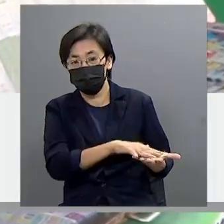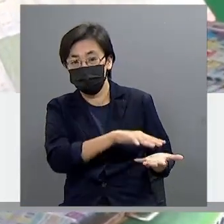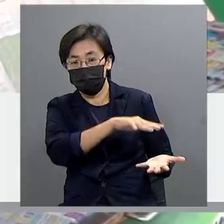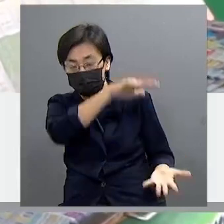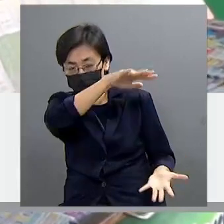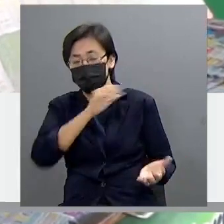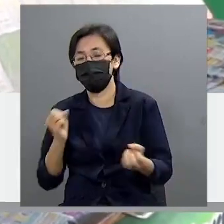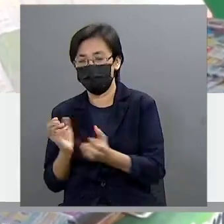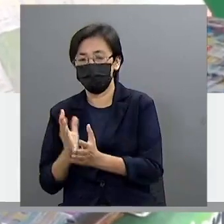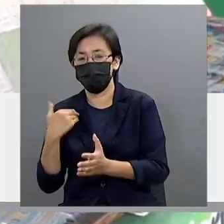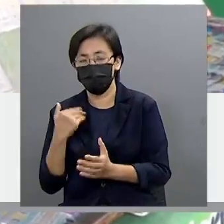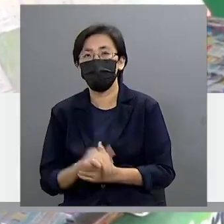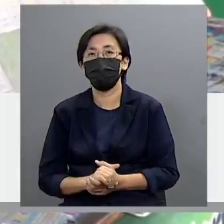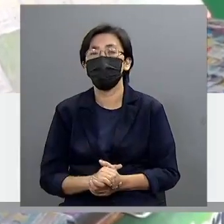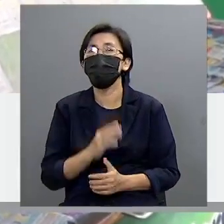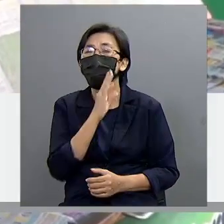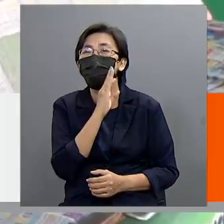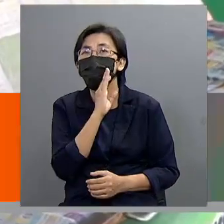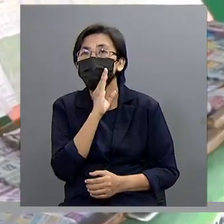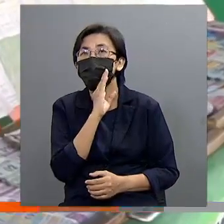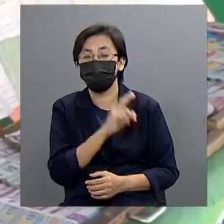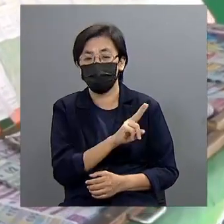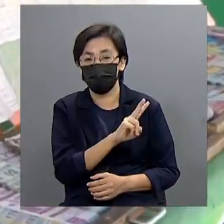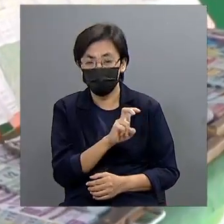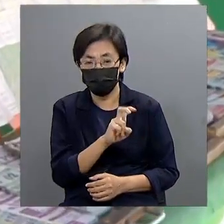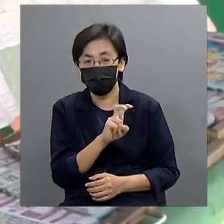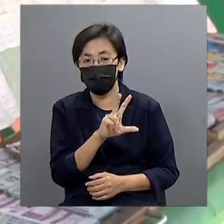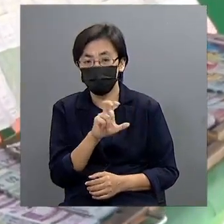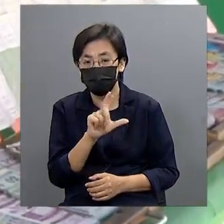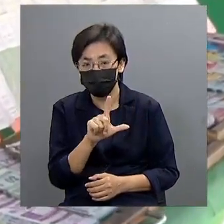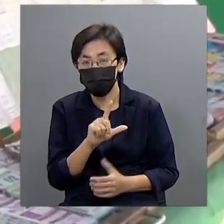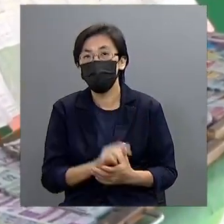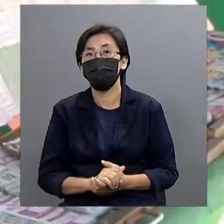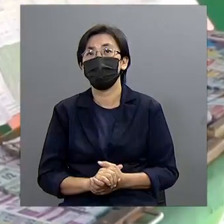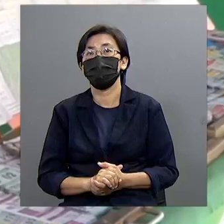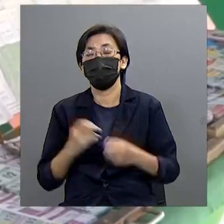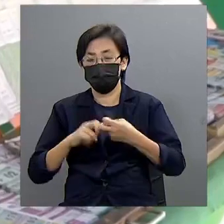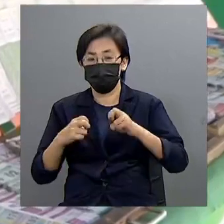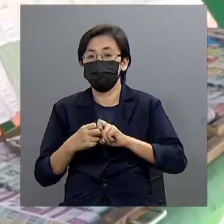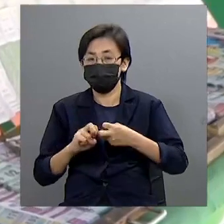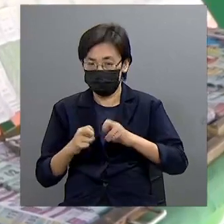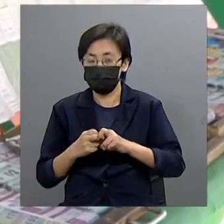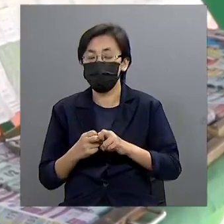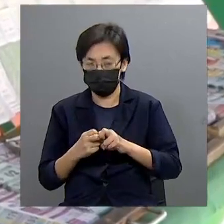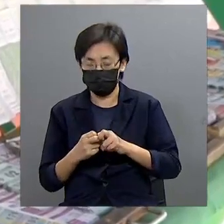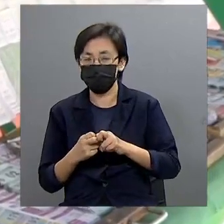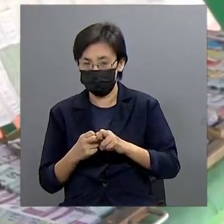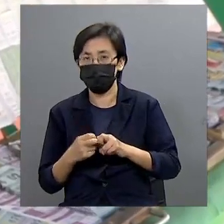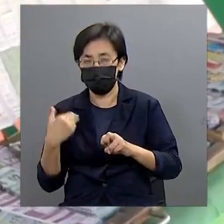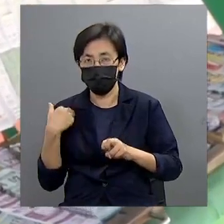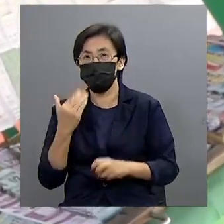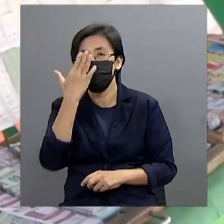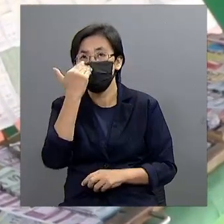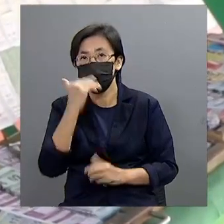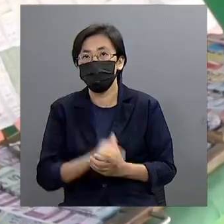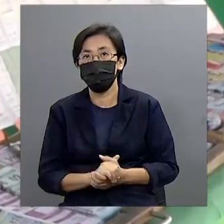ประมาณสัก 2-300 ล้านฉบับเนี่ยมันกระทบแน ่ เพราะว่าเขาจะเลือกซื้อทาง